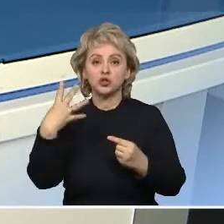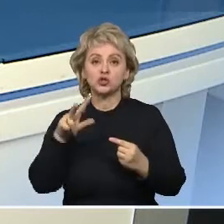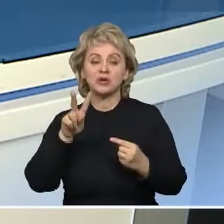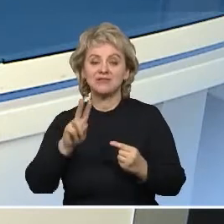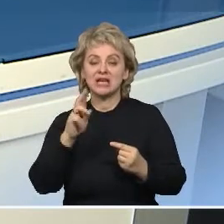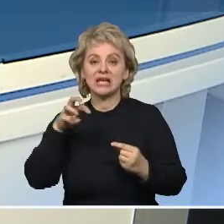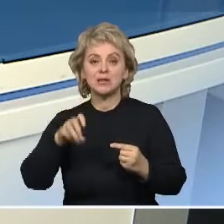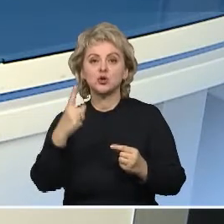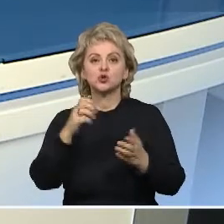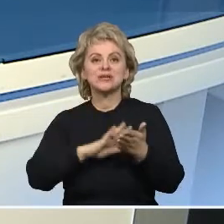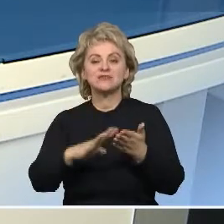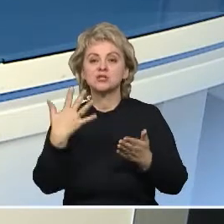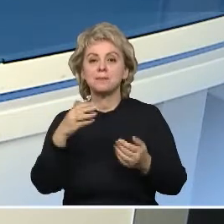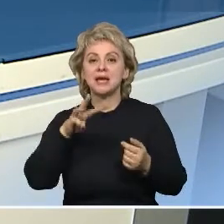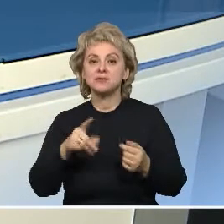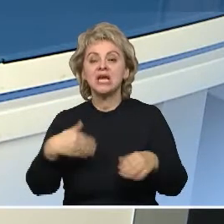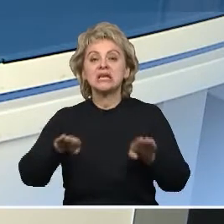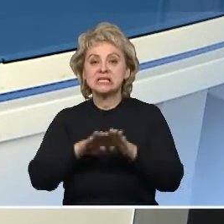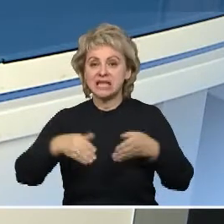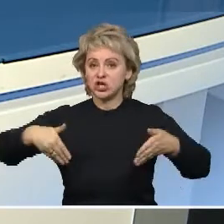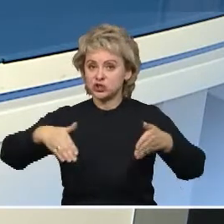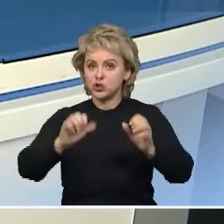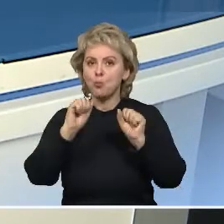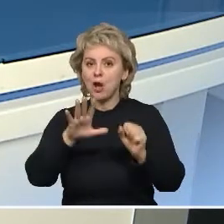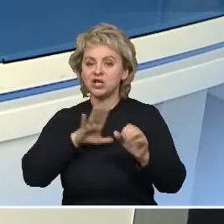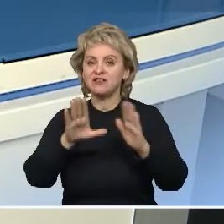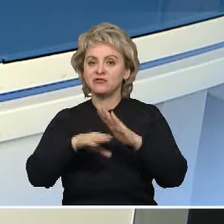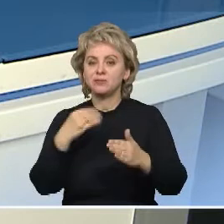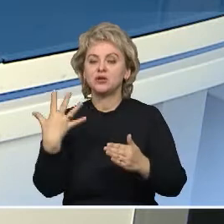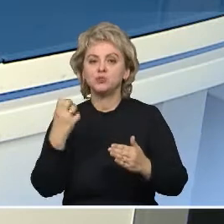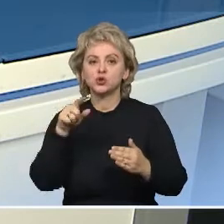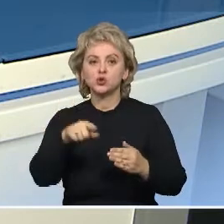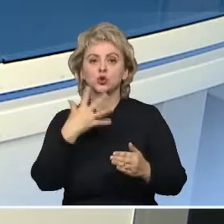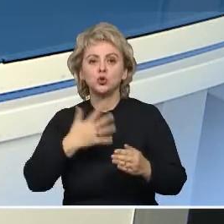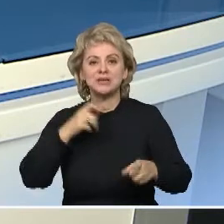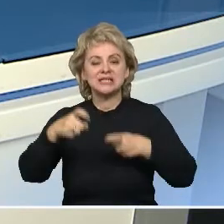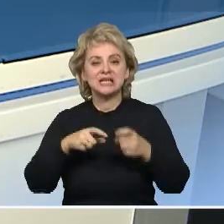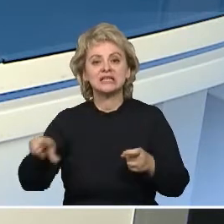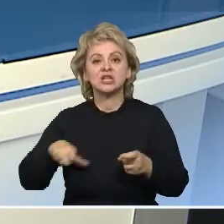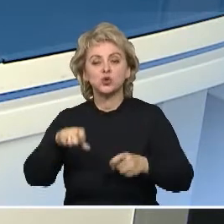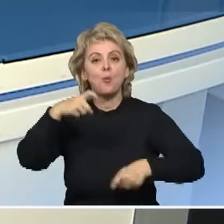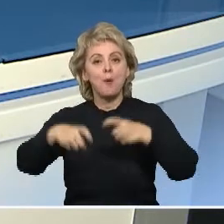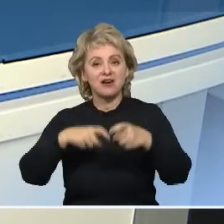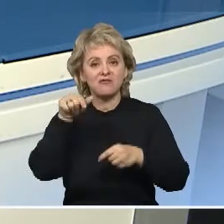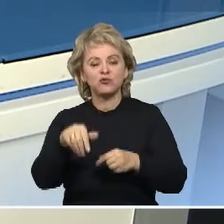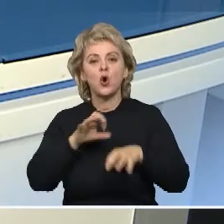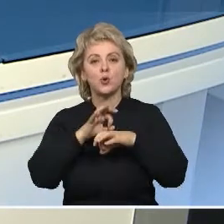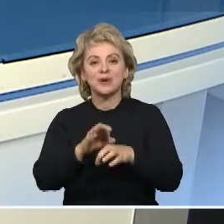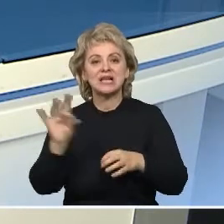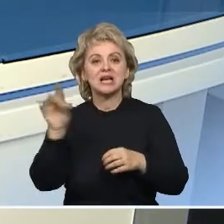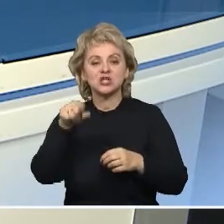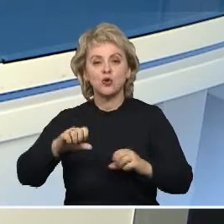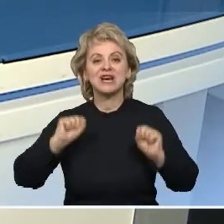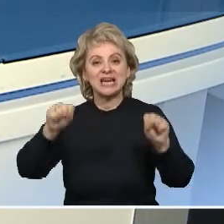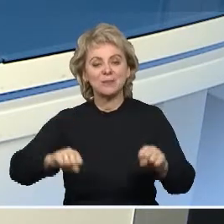42 километра 195 метров. Из таких дистанций могли выбирать 5 сотен любителей бега на Донском марафоне. Его провели на